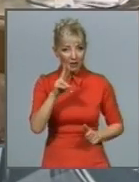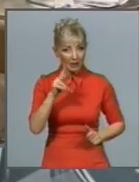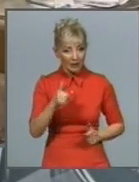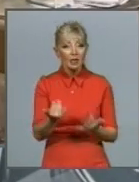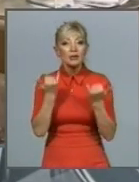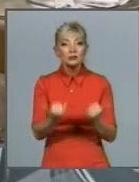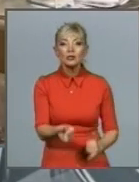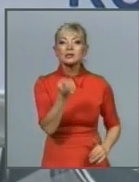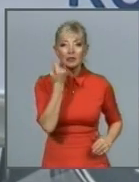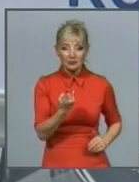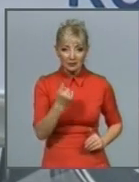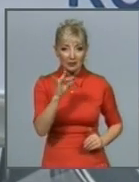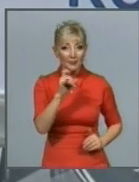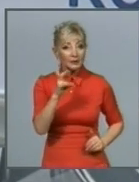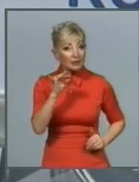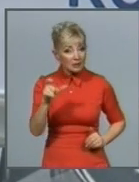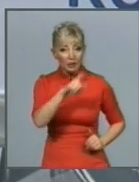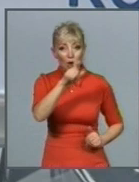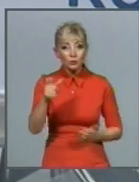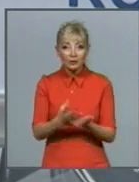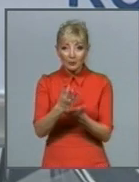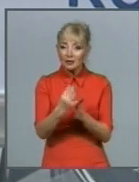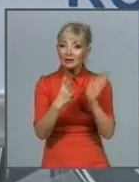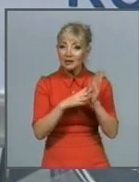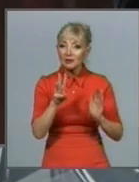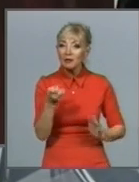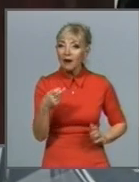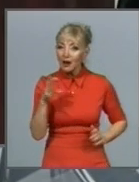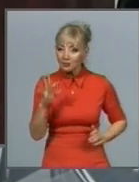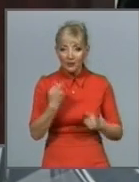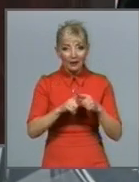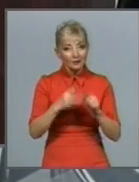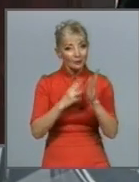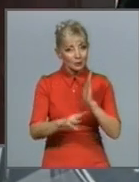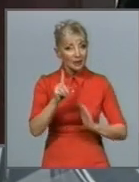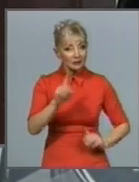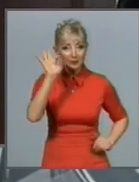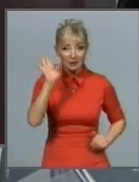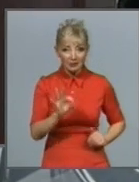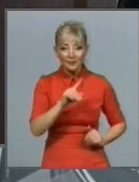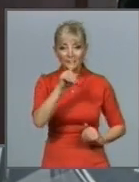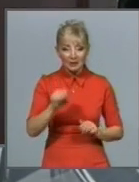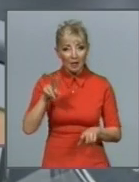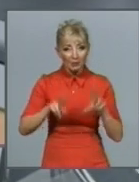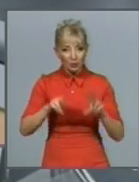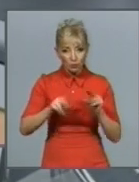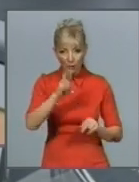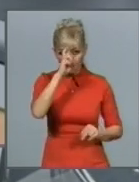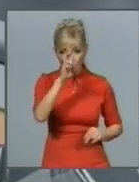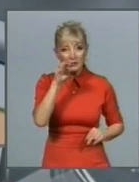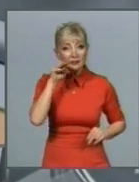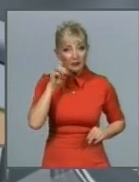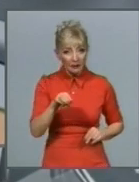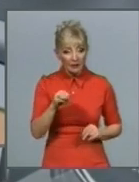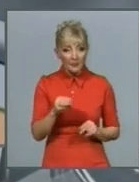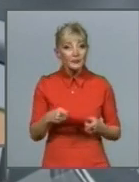зараз 11. З них громадяни заплатили 9 мільярдів, і це 81% за підрахунками Держстату. Таким